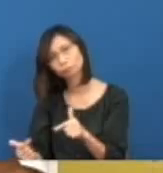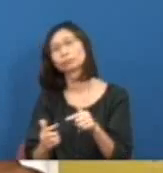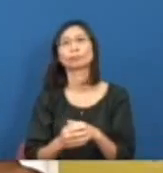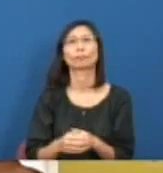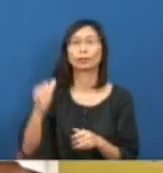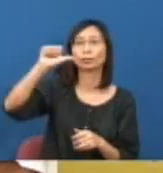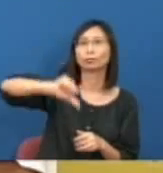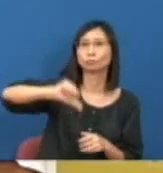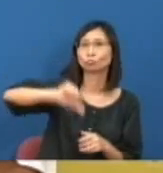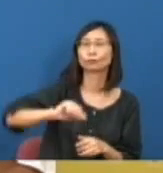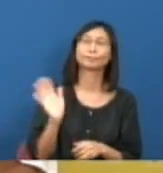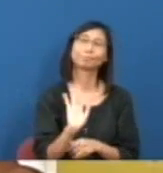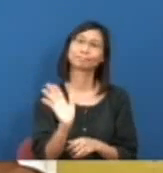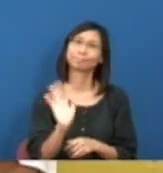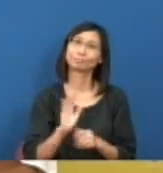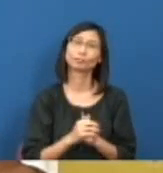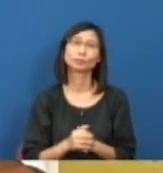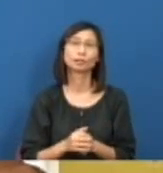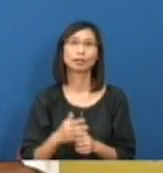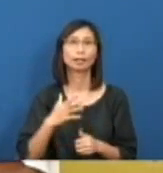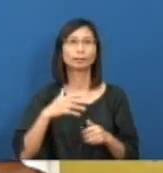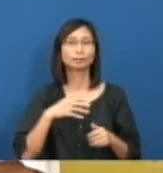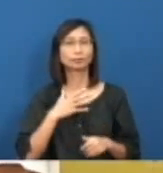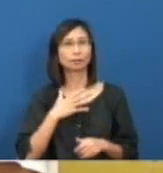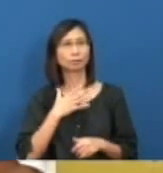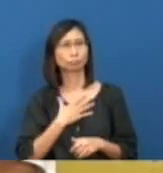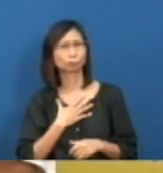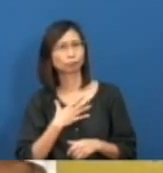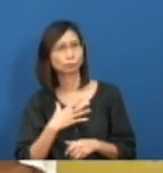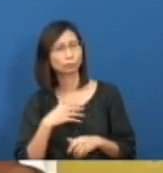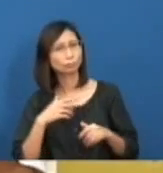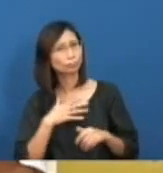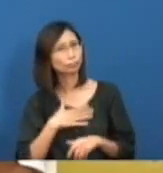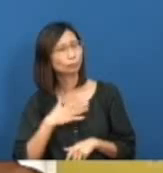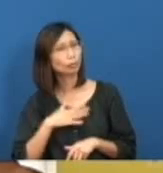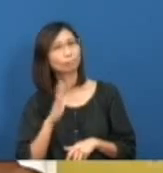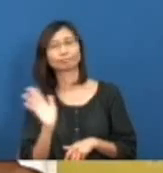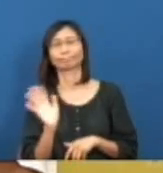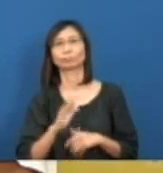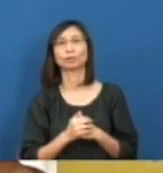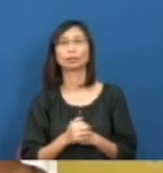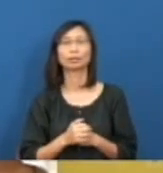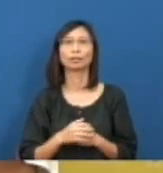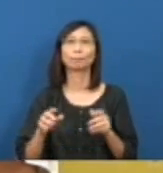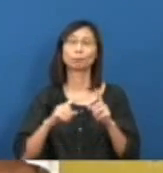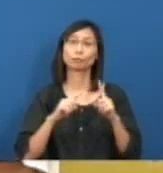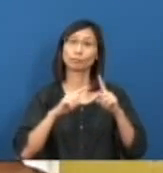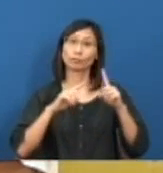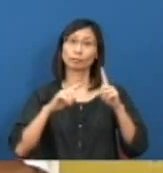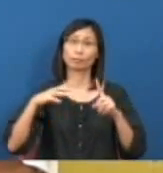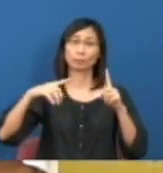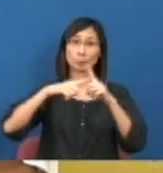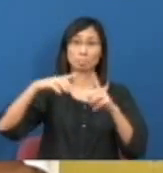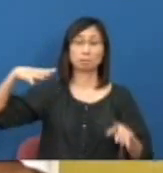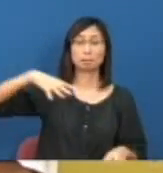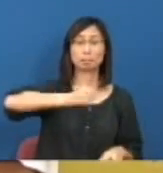輸嘅，亦都冇即係唔需要話擔心會輸嘅，係嘛？咁但係你睇下佢喺民主黨喺佢嘅即係佢個佢領導